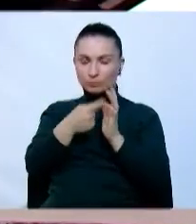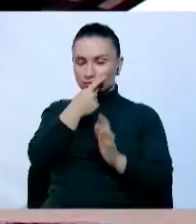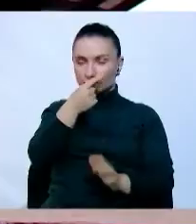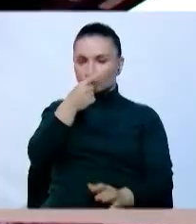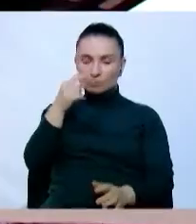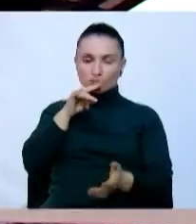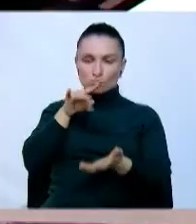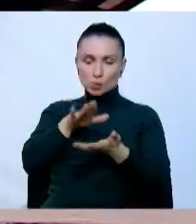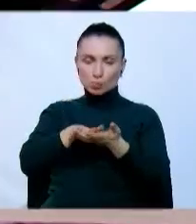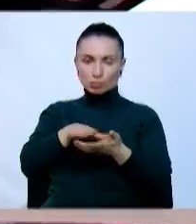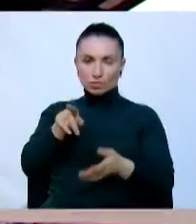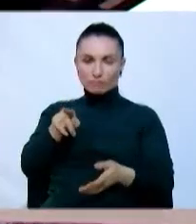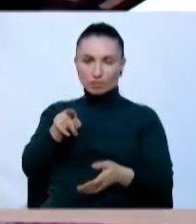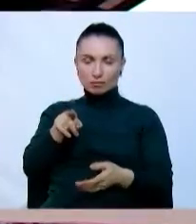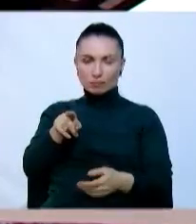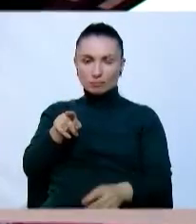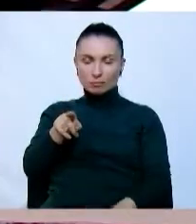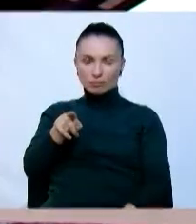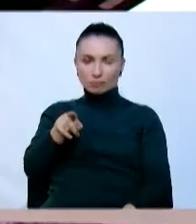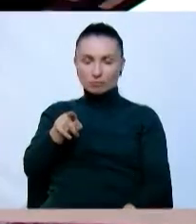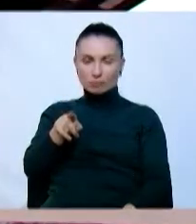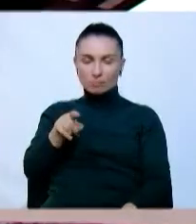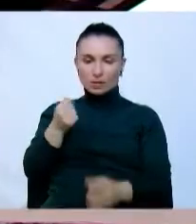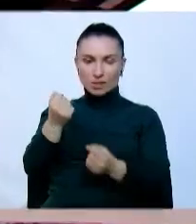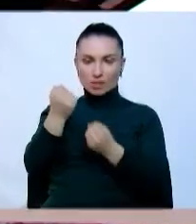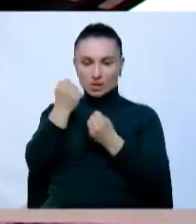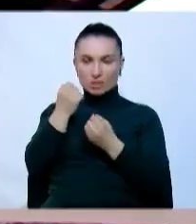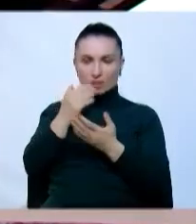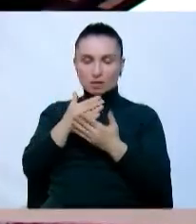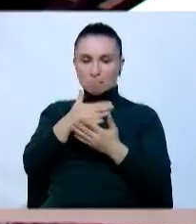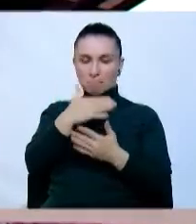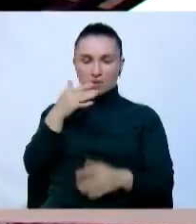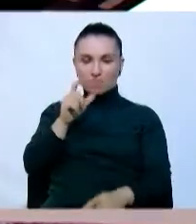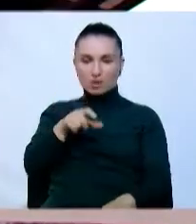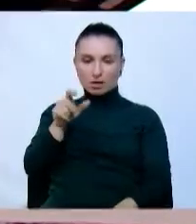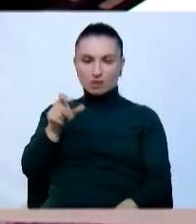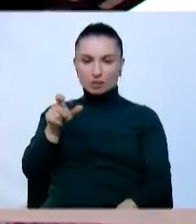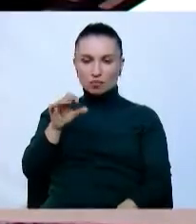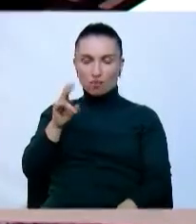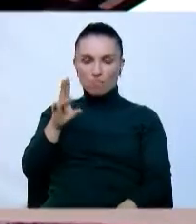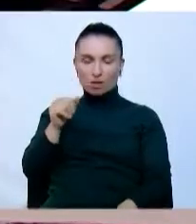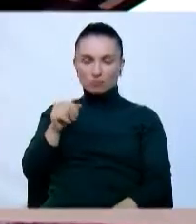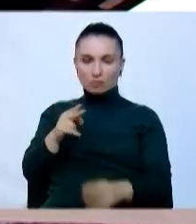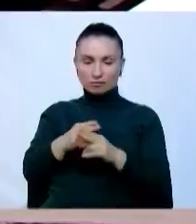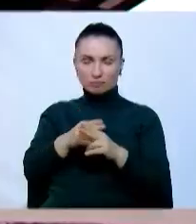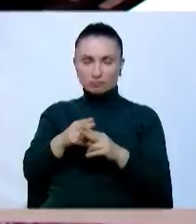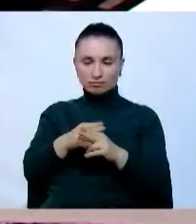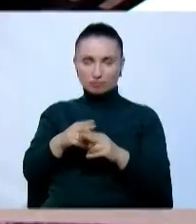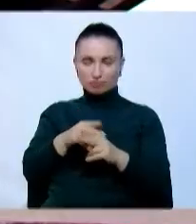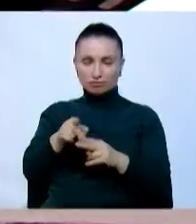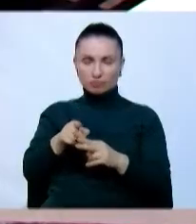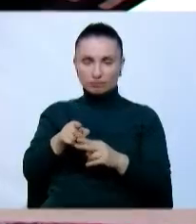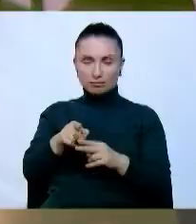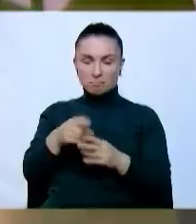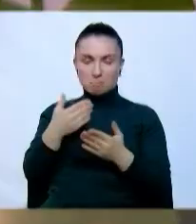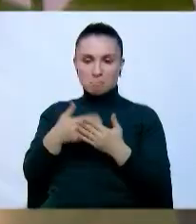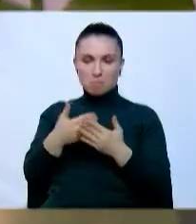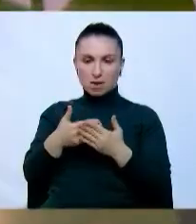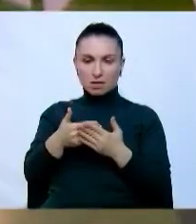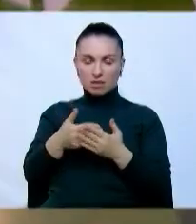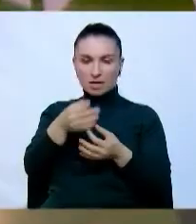გამოყენება, მუდმივი ინსტალაცია იცავს ბევრ ადამიანს რქოვანის პათოლოგიის განვითარებისგან.